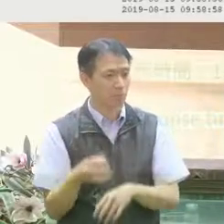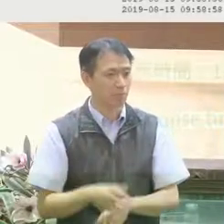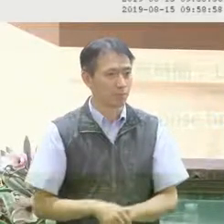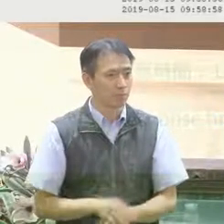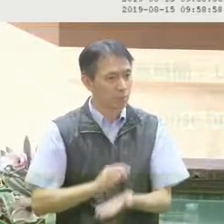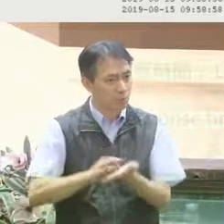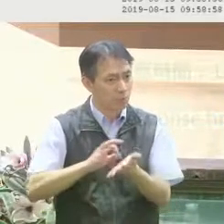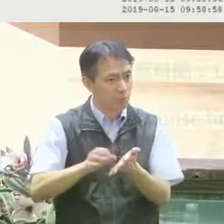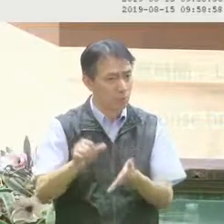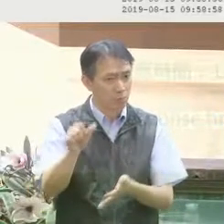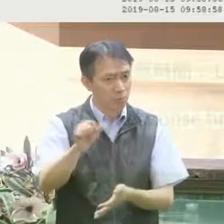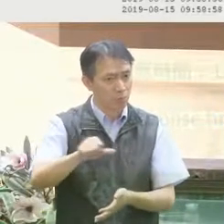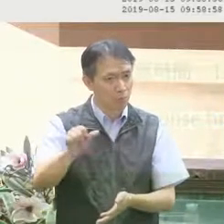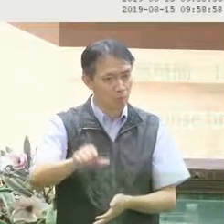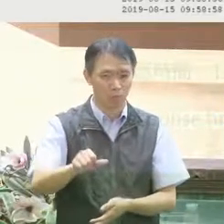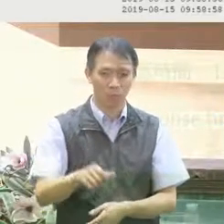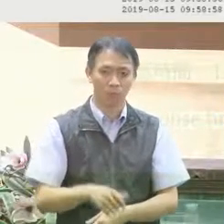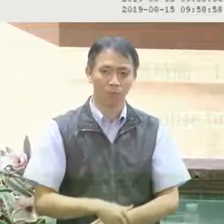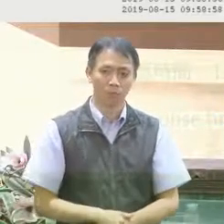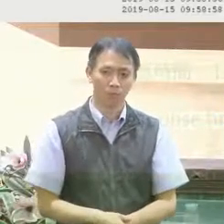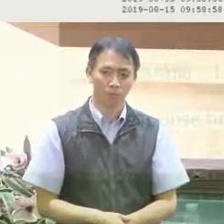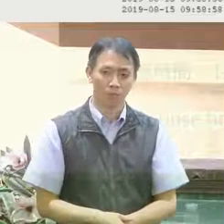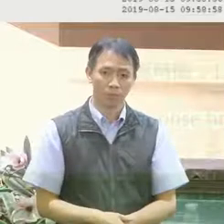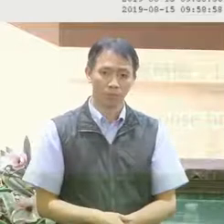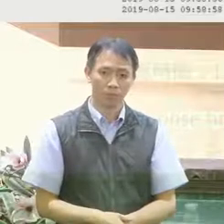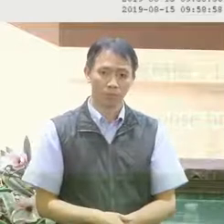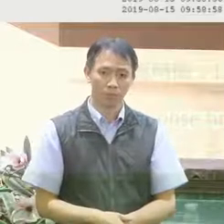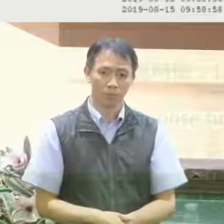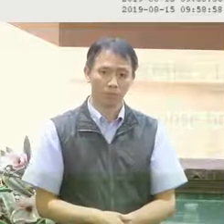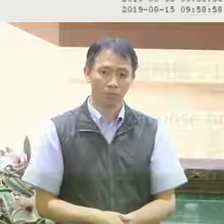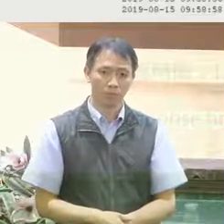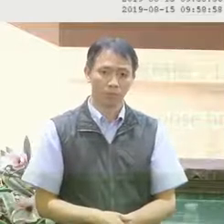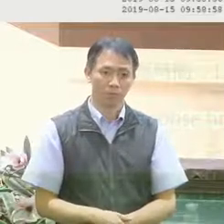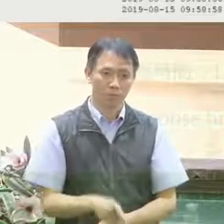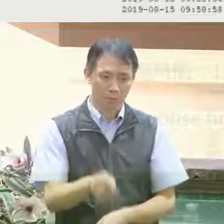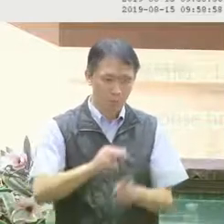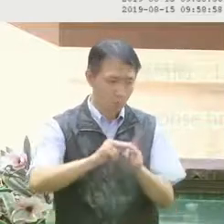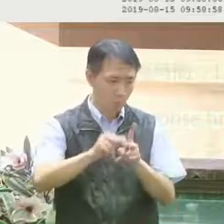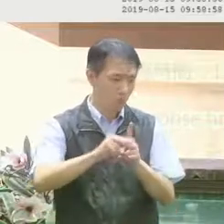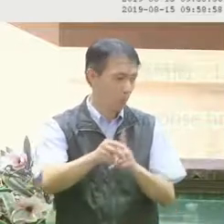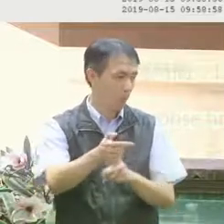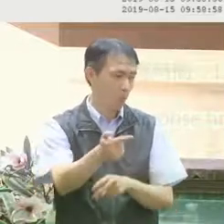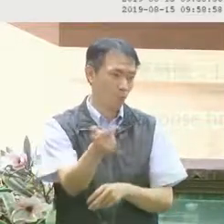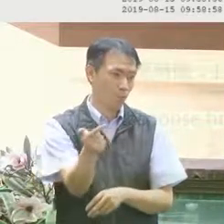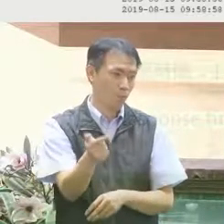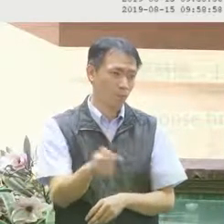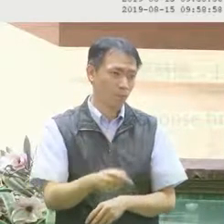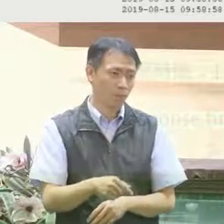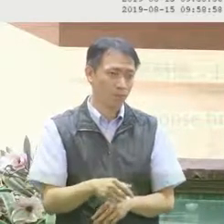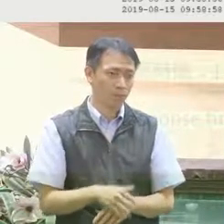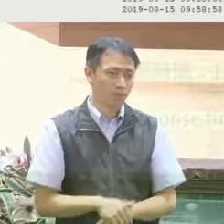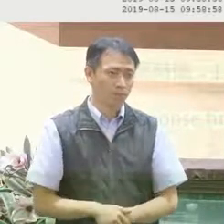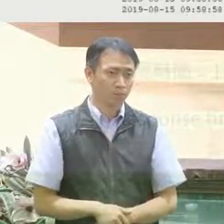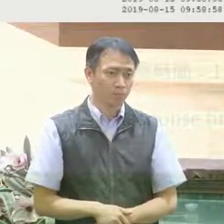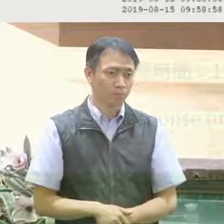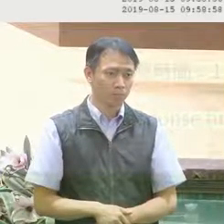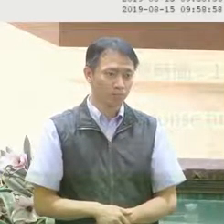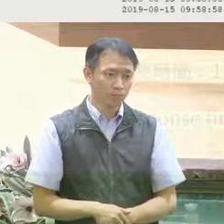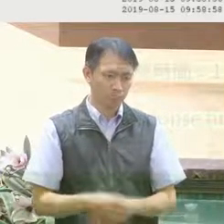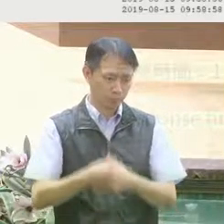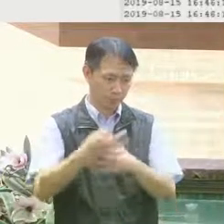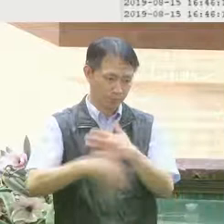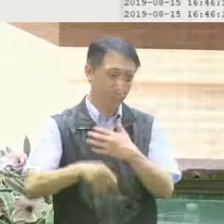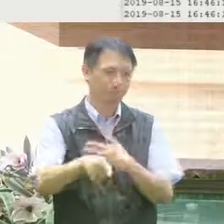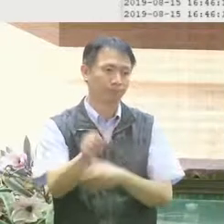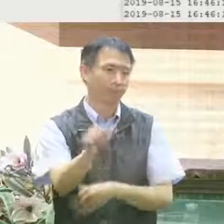币5000元，但这个数目可算是所有攻击所做成的唯一的实质损失。